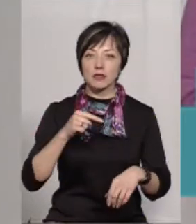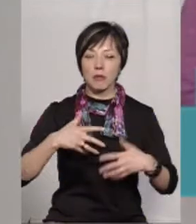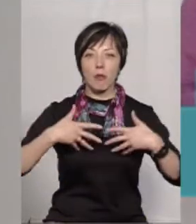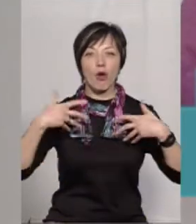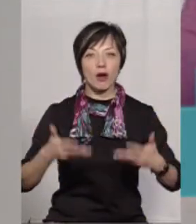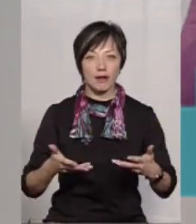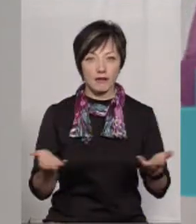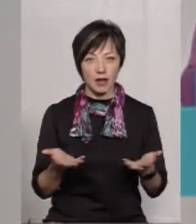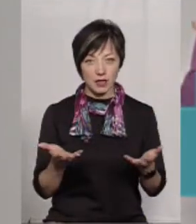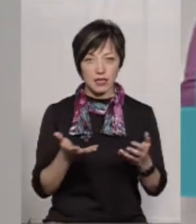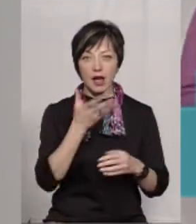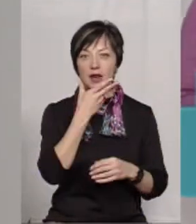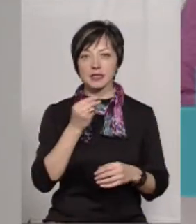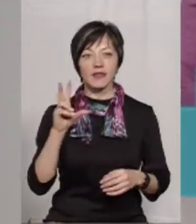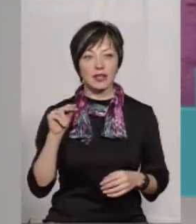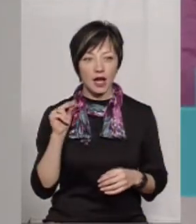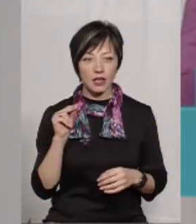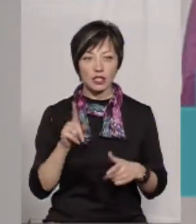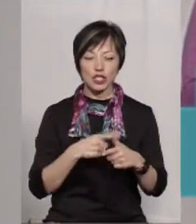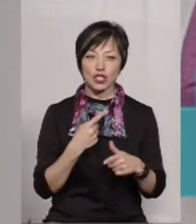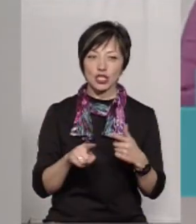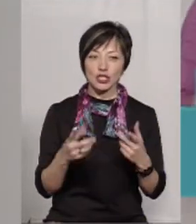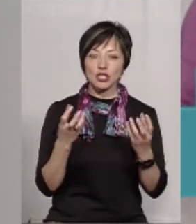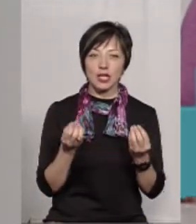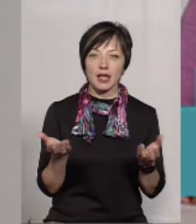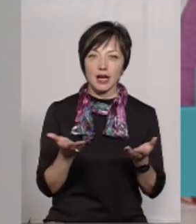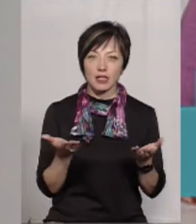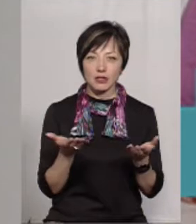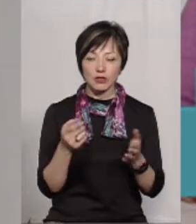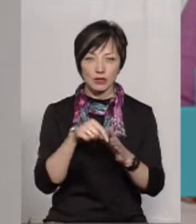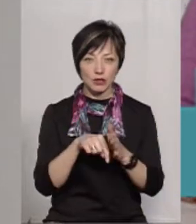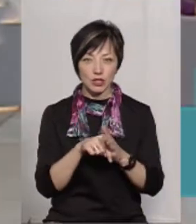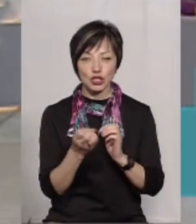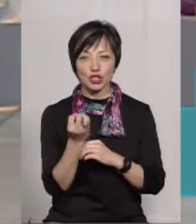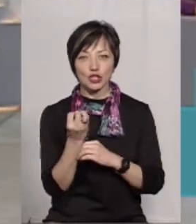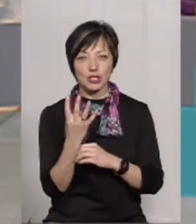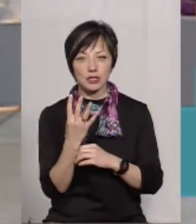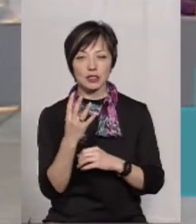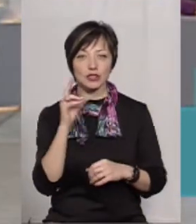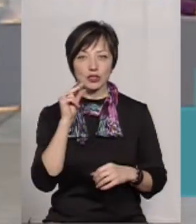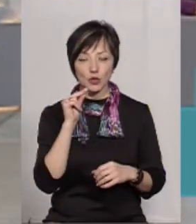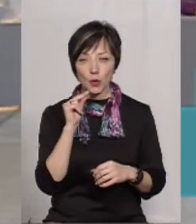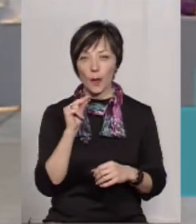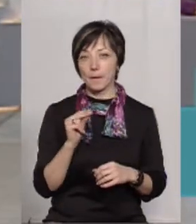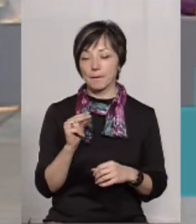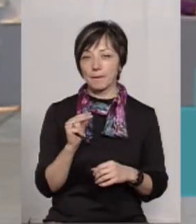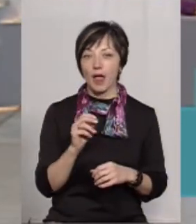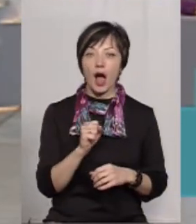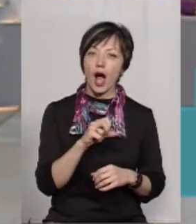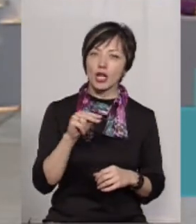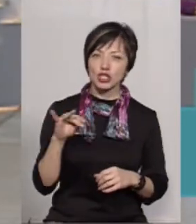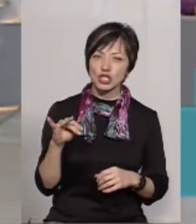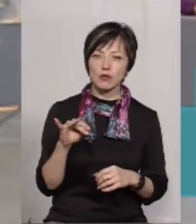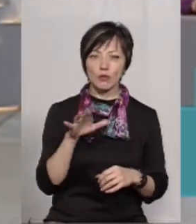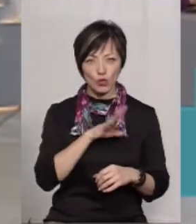порив, якийсь красива дата, чи ще якесь, чи там 14 лютого. А чи